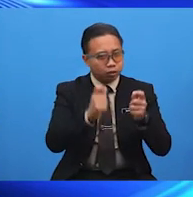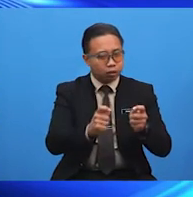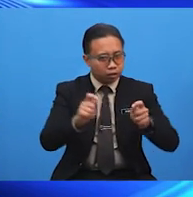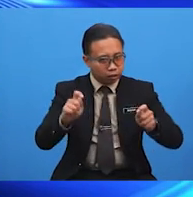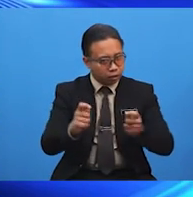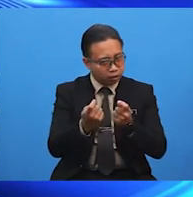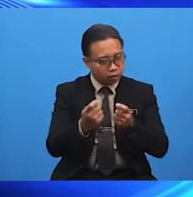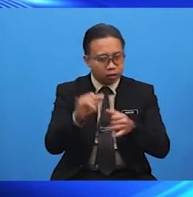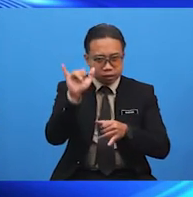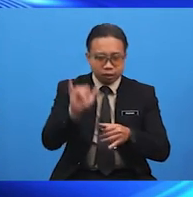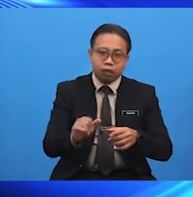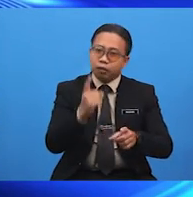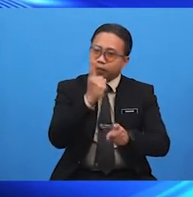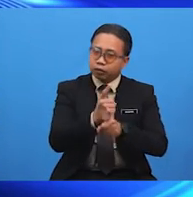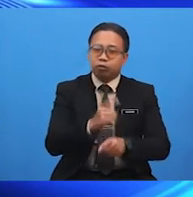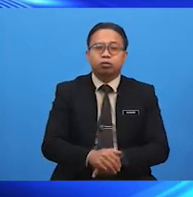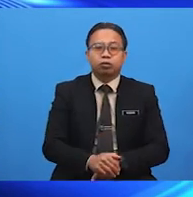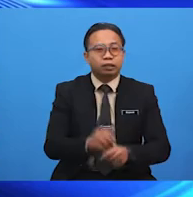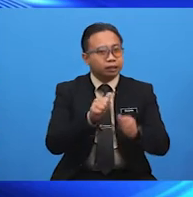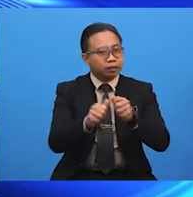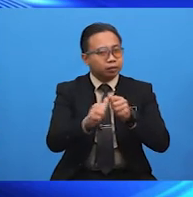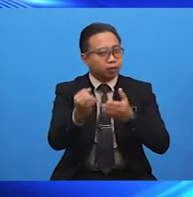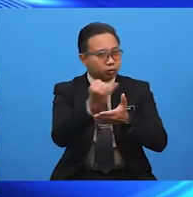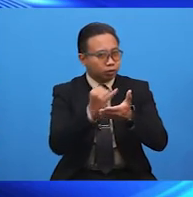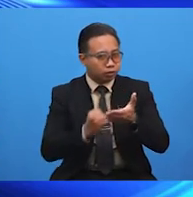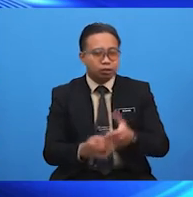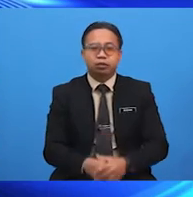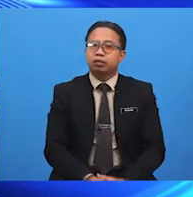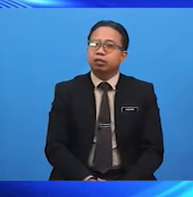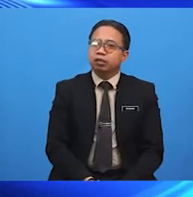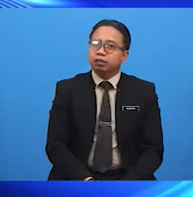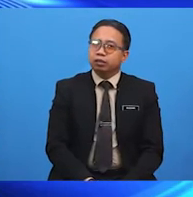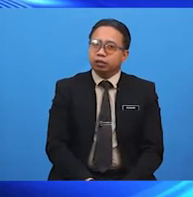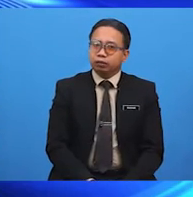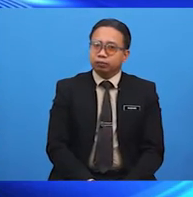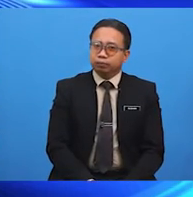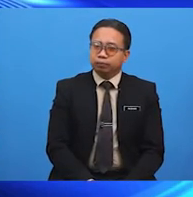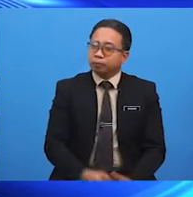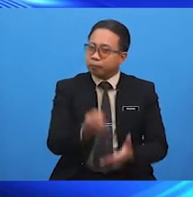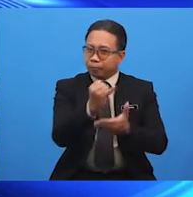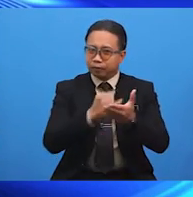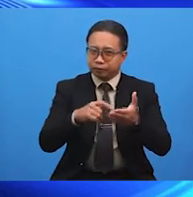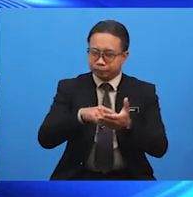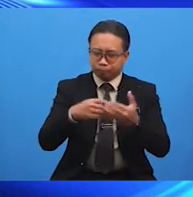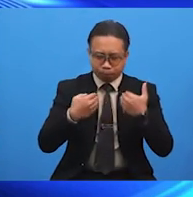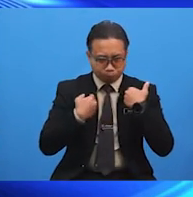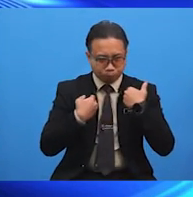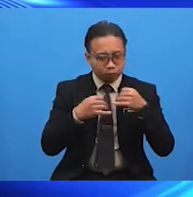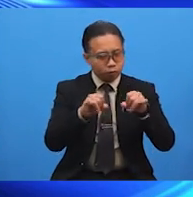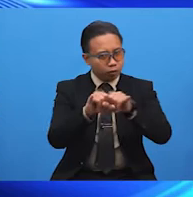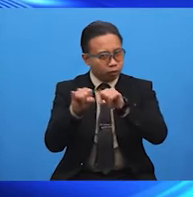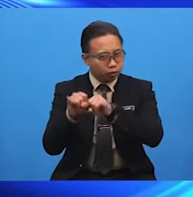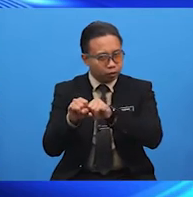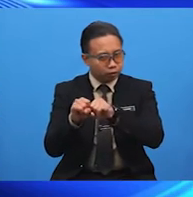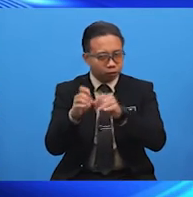yang betul bagi setiap jenis lukisan. Betul tu Cikgu Dons. Rupanya lukisan ini ada pelbagai disiplin